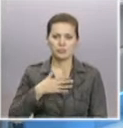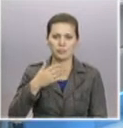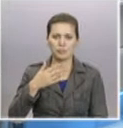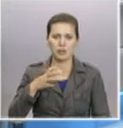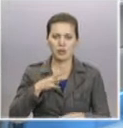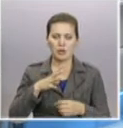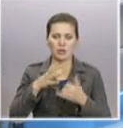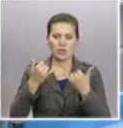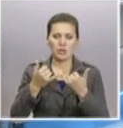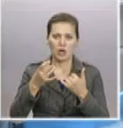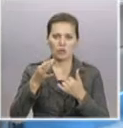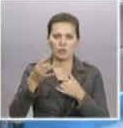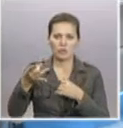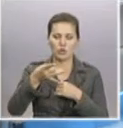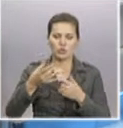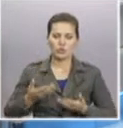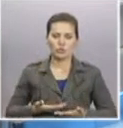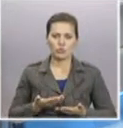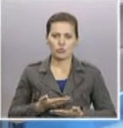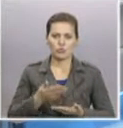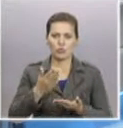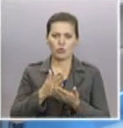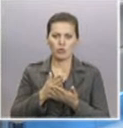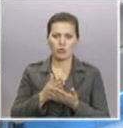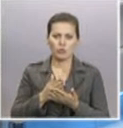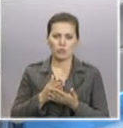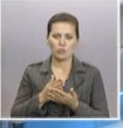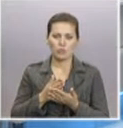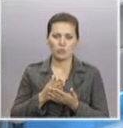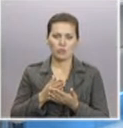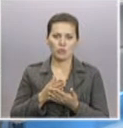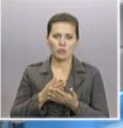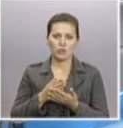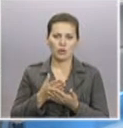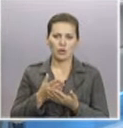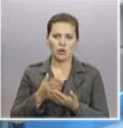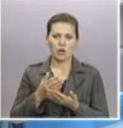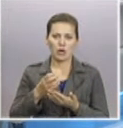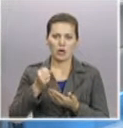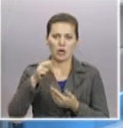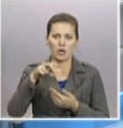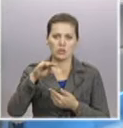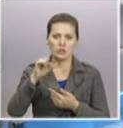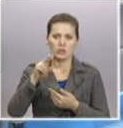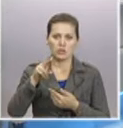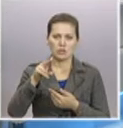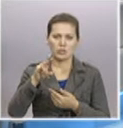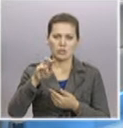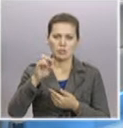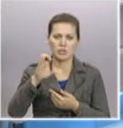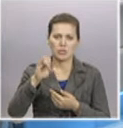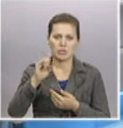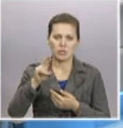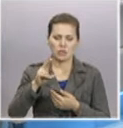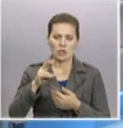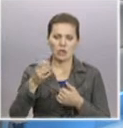ықшам ауданынан, Әуез ауданынан жалдап тұрмын. Иә. Қай ықшам аудан? Қандай ықшам аудан? Алтын бесік. Алтын бесік. Әуез ауданынан,